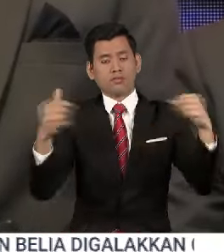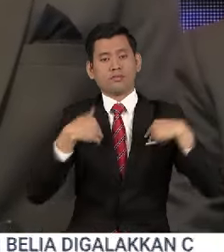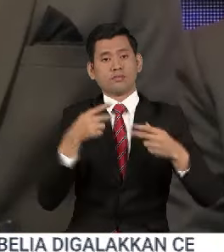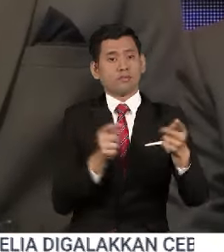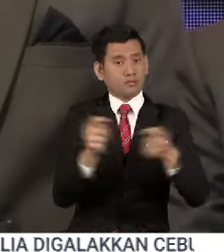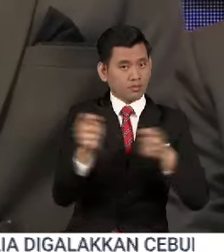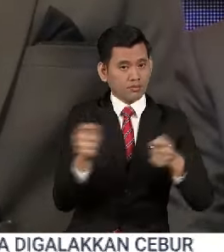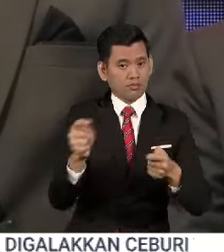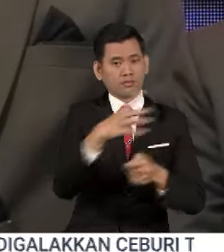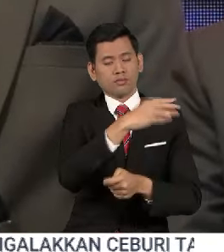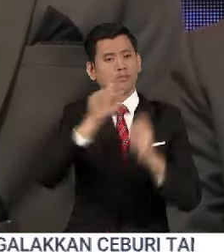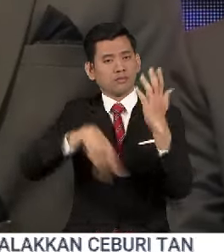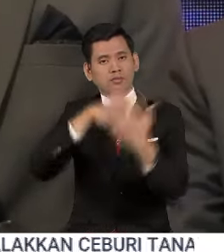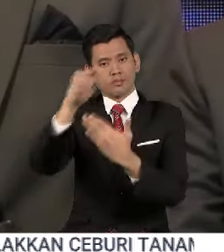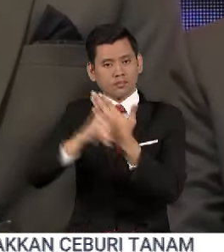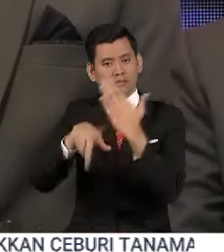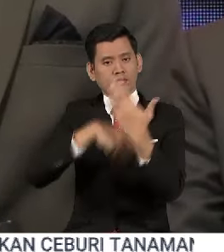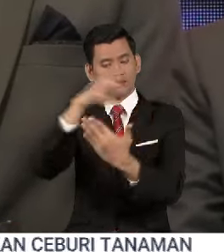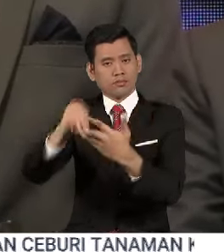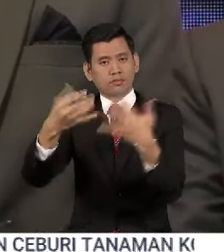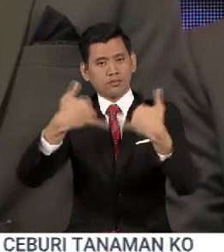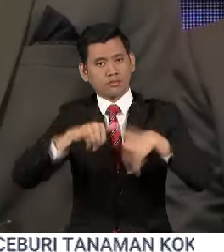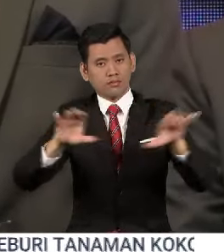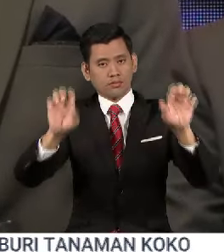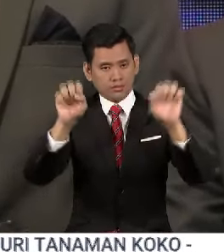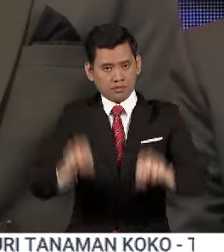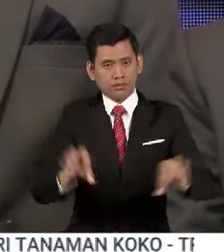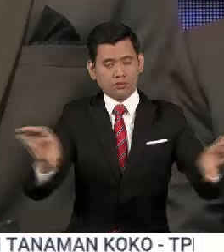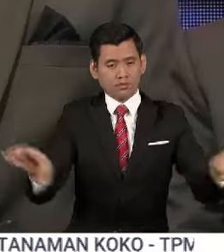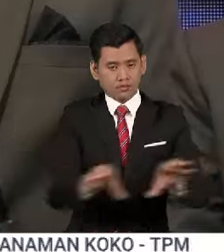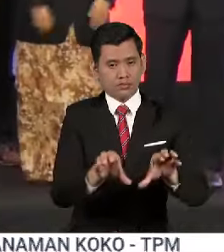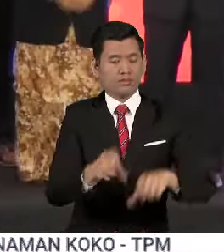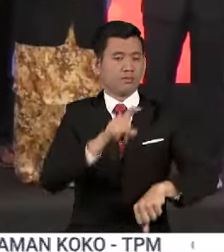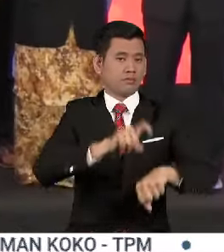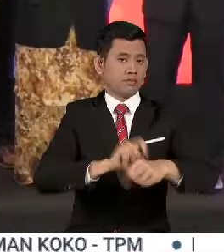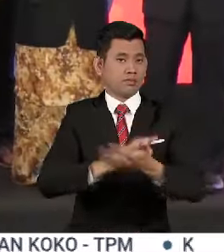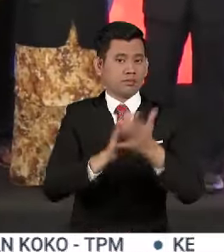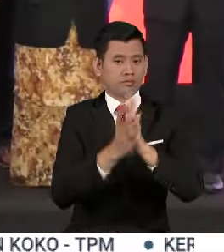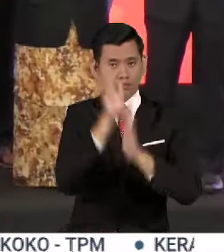pentadbiran dan program-program masih boleh dijalankan selaku caretaker government.